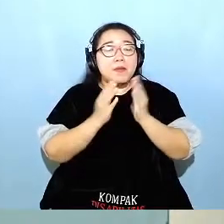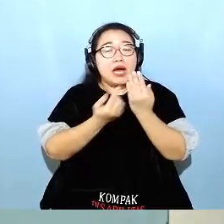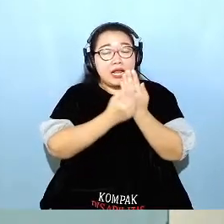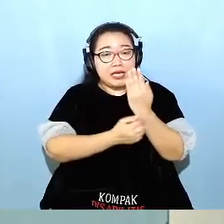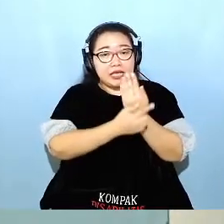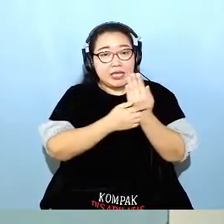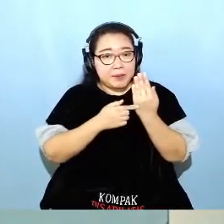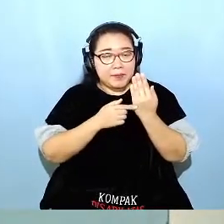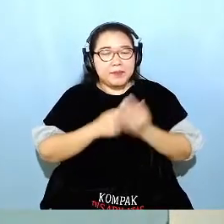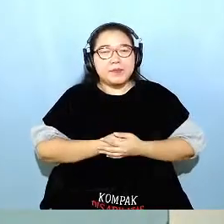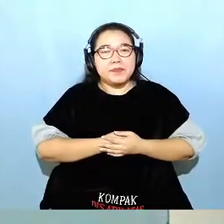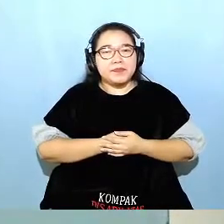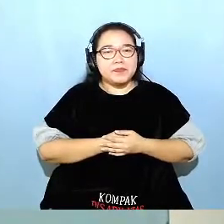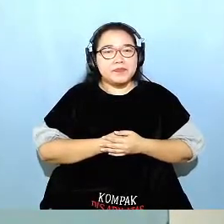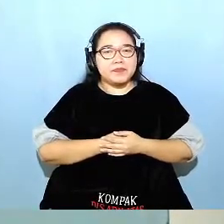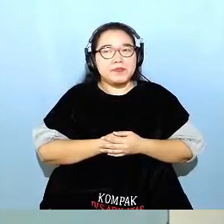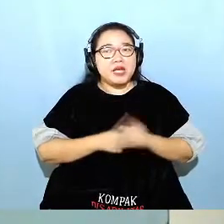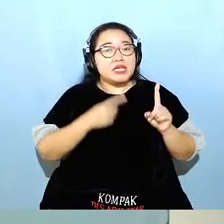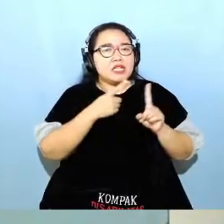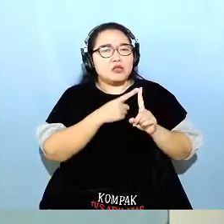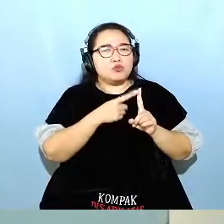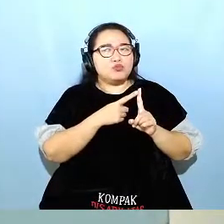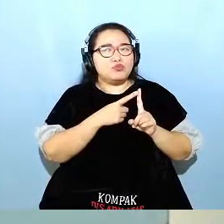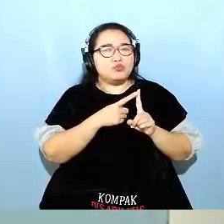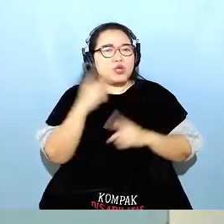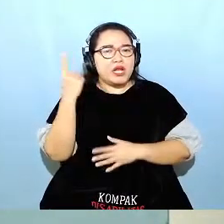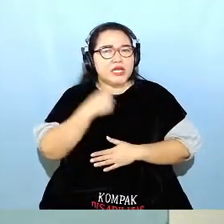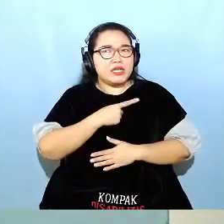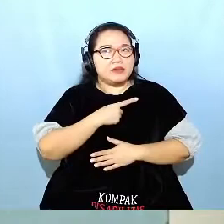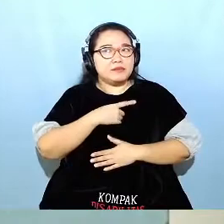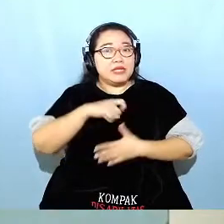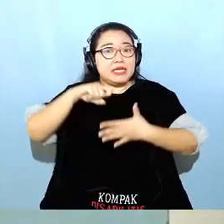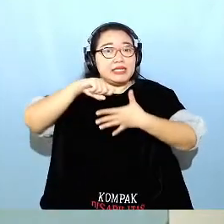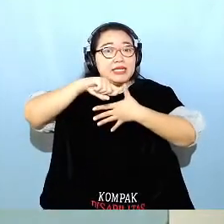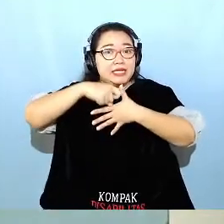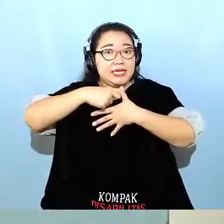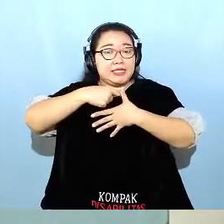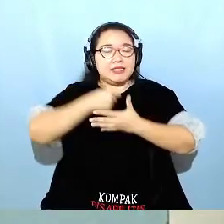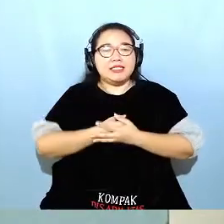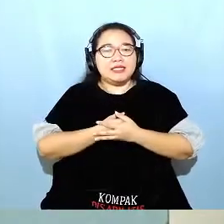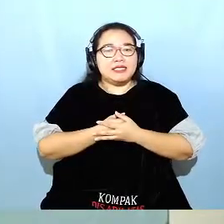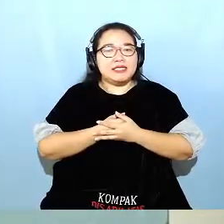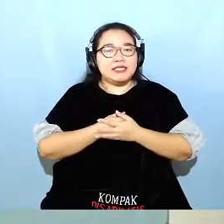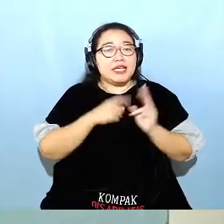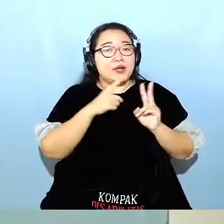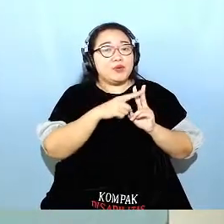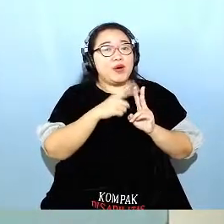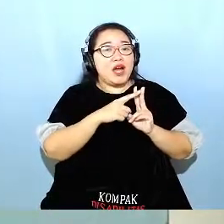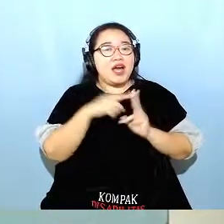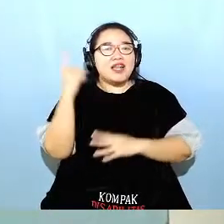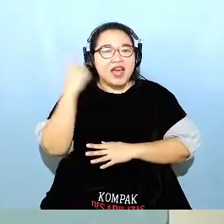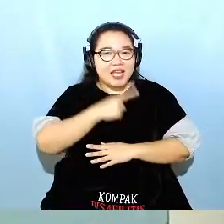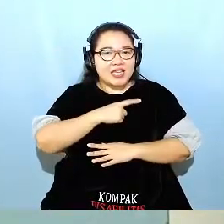Yang satu dari kitab Kejadian, yang satu lagi dari kisah para